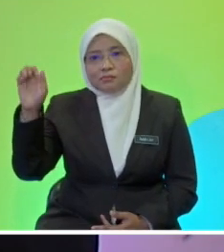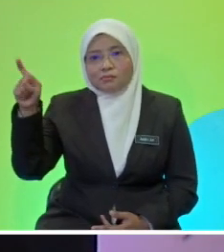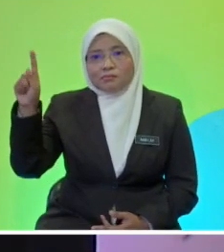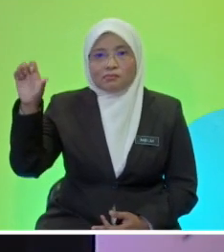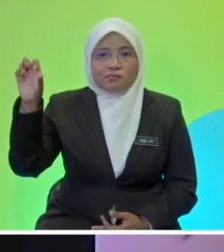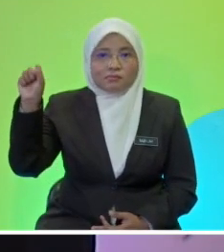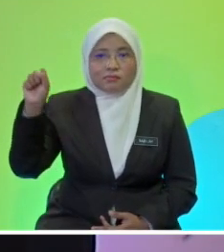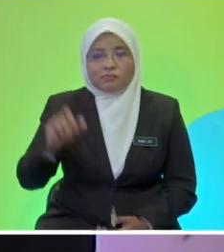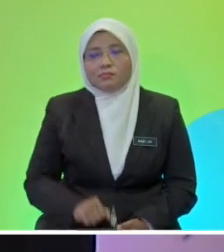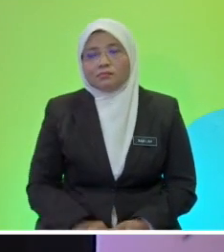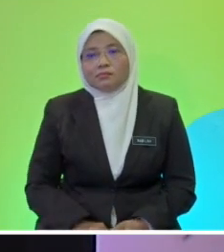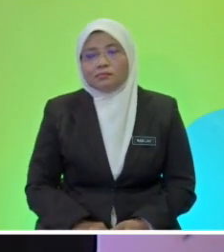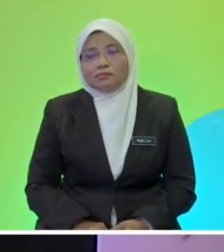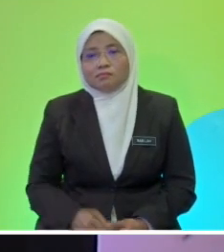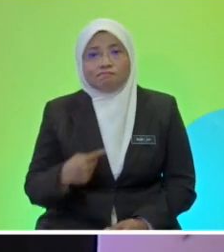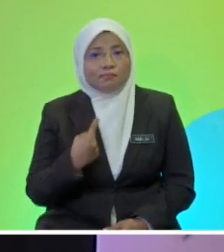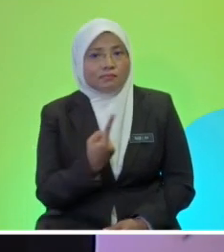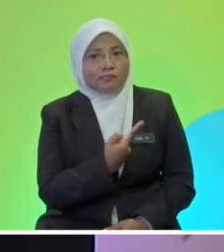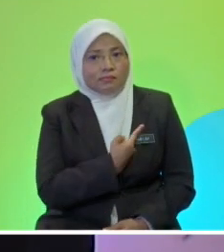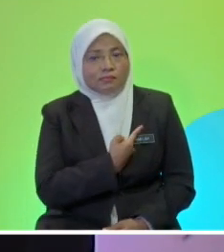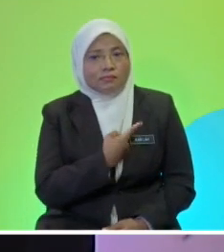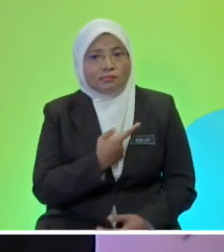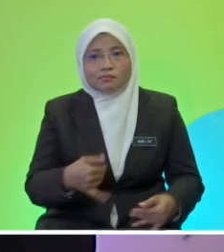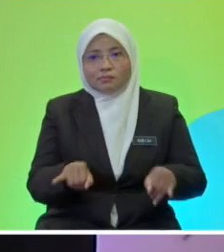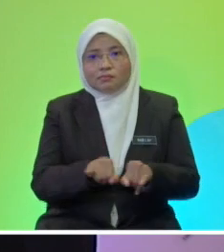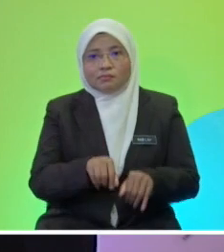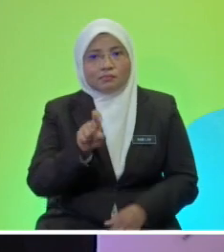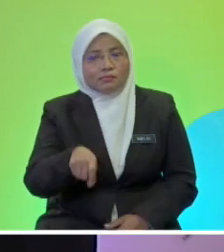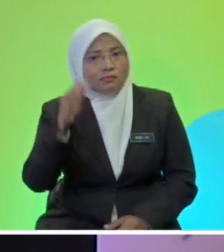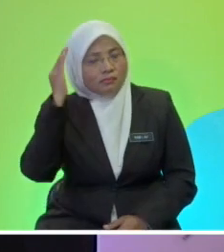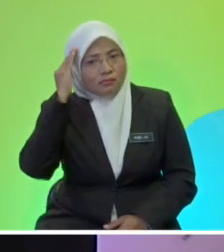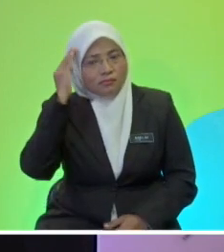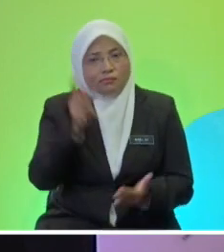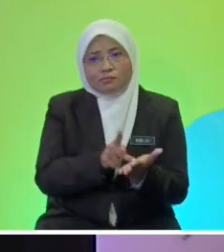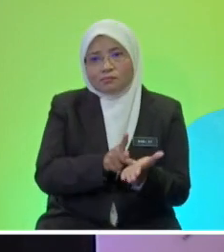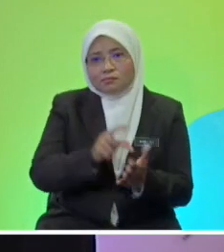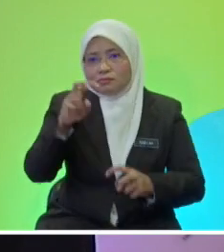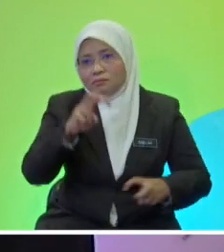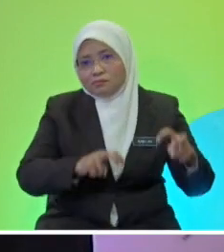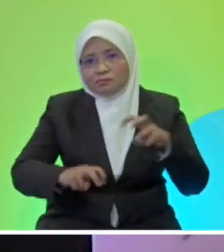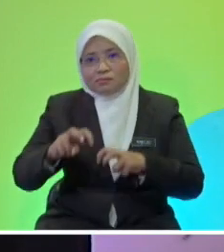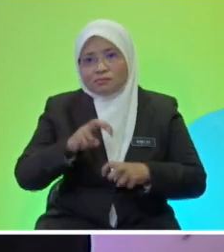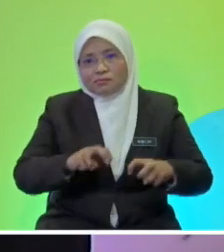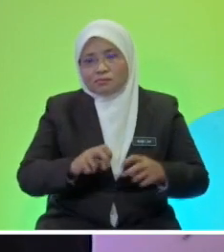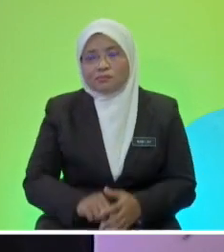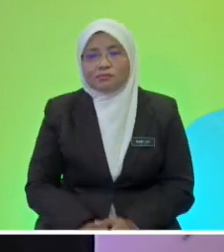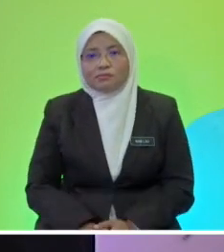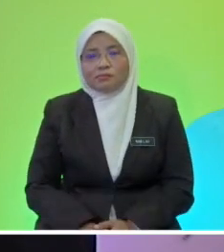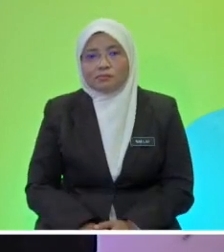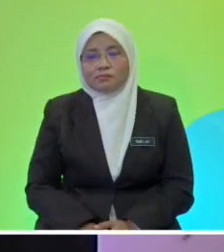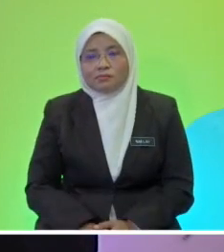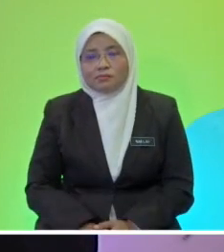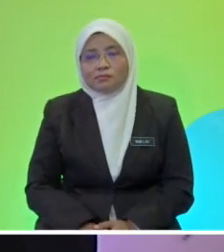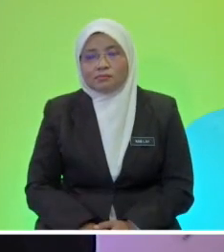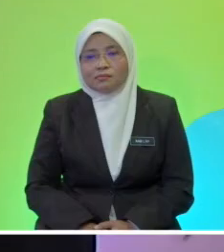kita juga perlu tahu bahwa kesan dependek penyelidikan ini sebenarnya dia akan memberikan yang EE kesannya ke masa yang